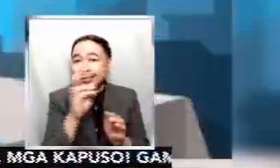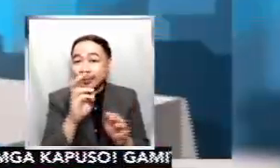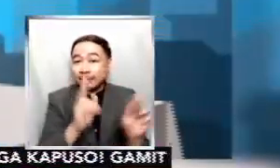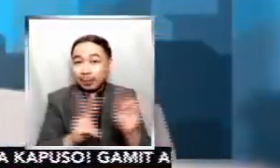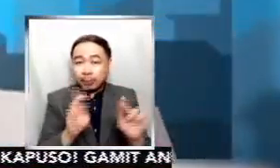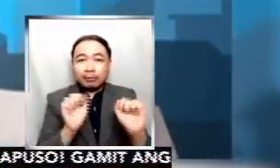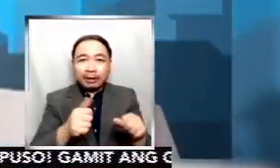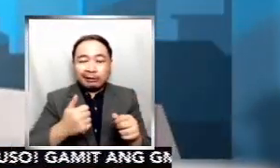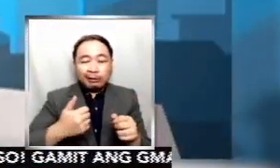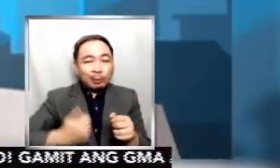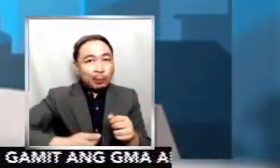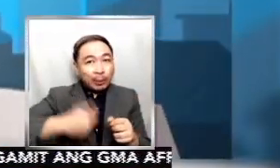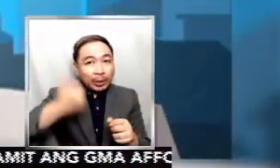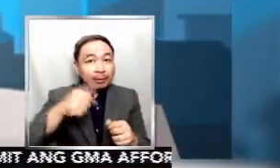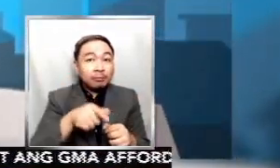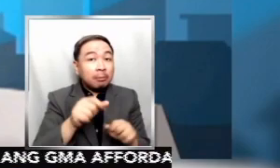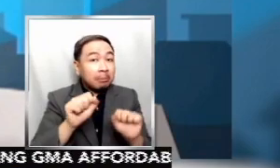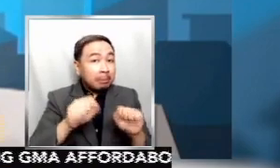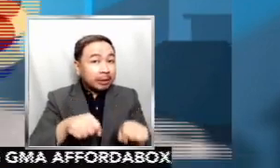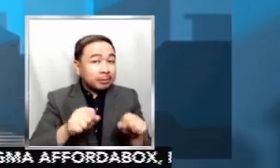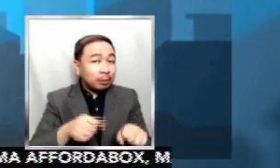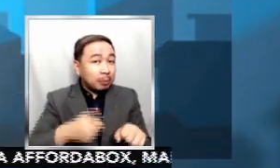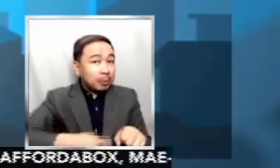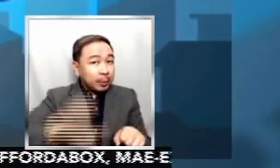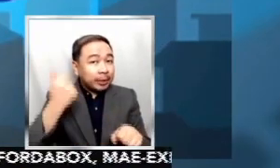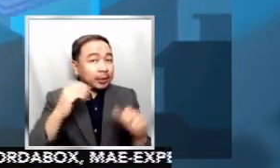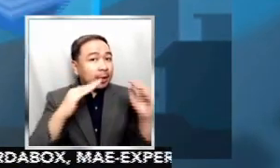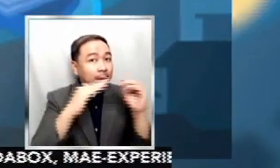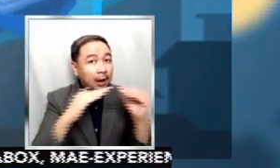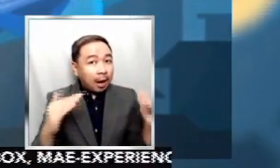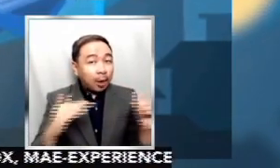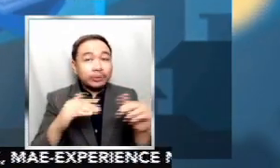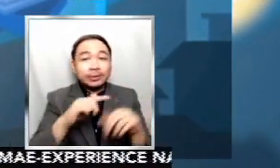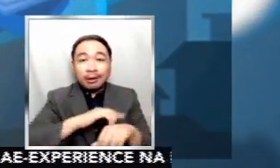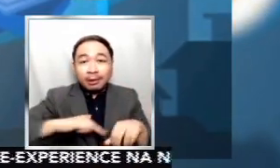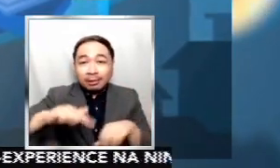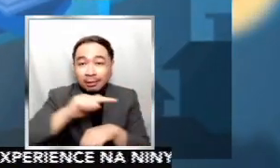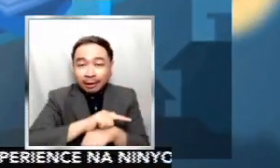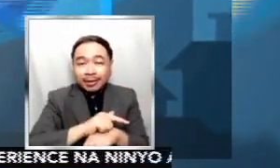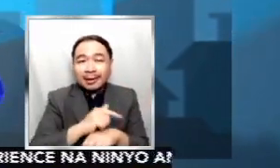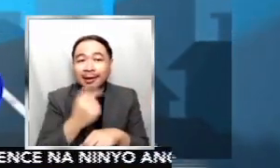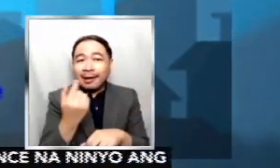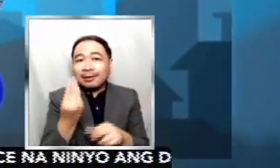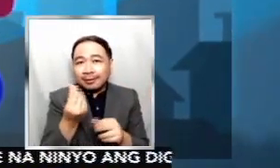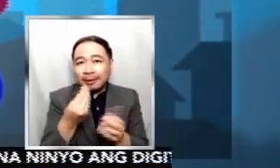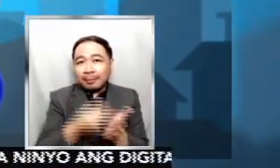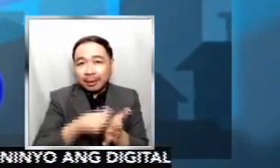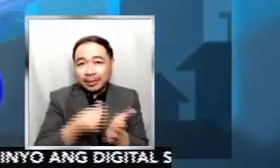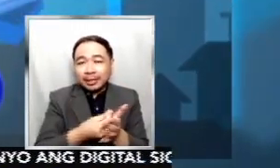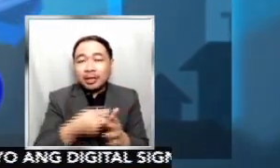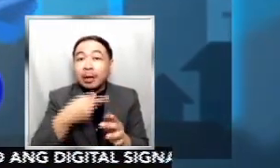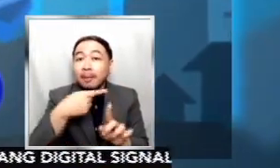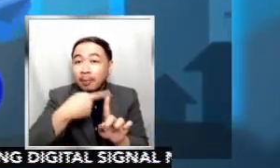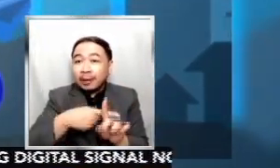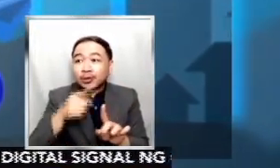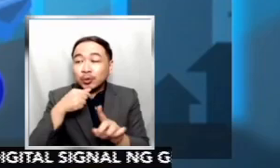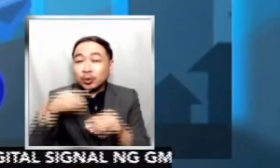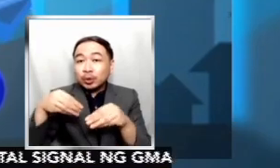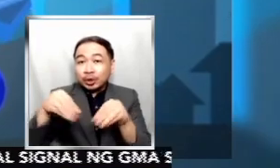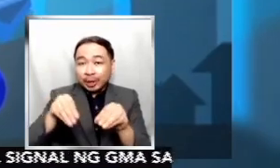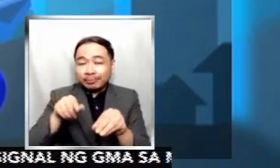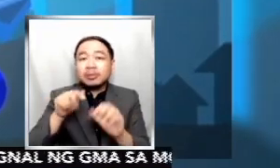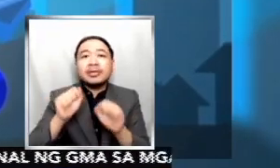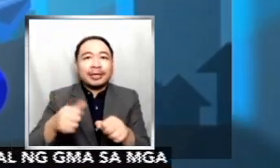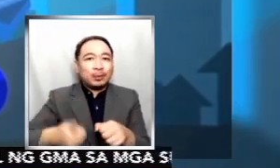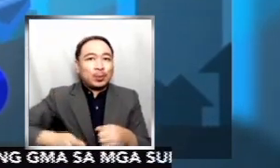May chance kayong manalo ng house and lot at cash prizes at pati ang inyong suking tindahan, pwede ding manalo. Pwede nang magpadala ng